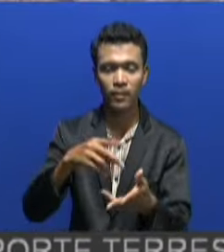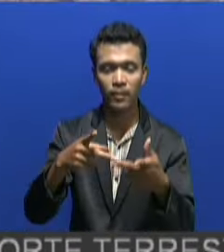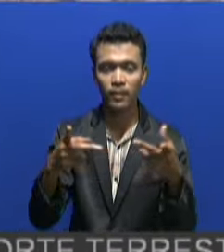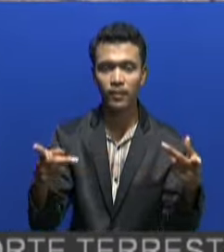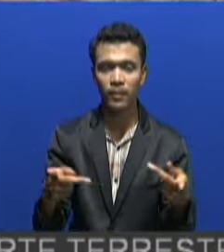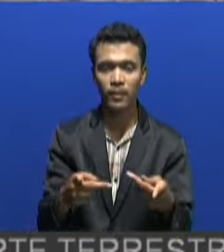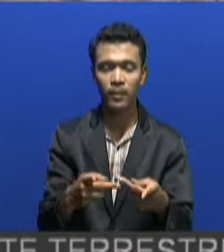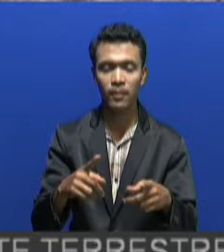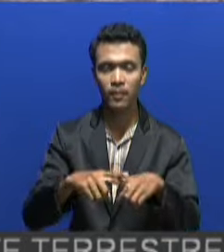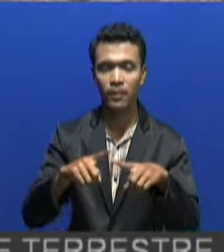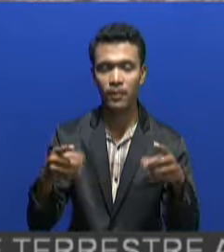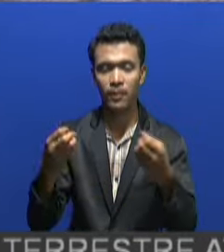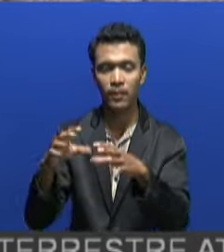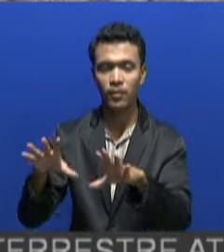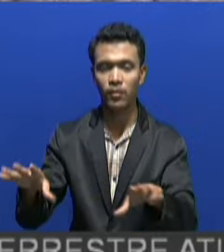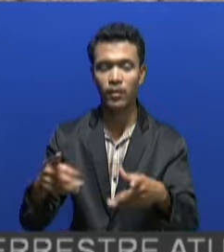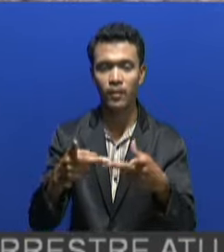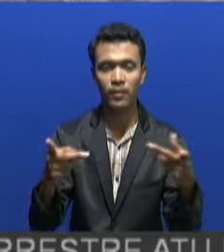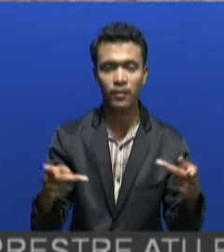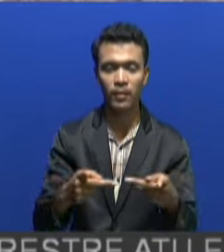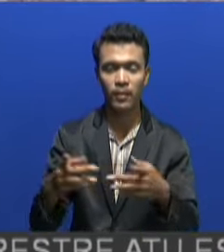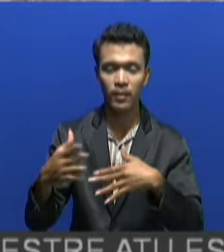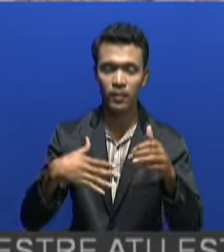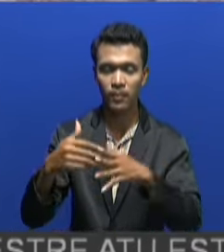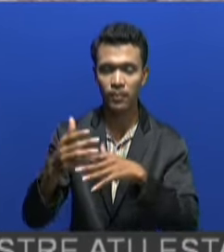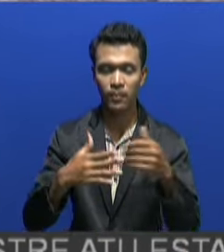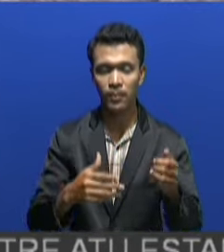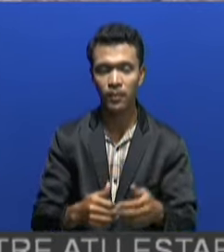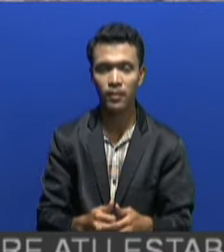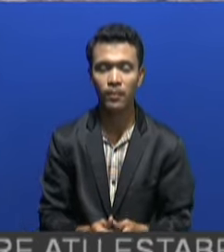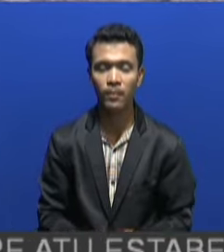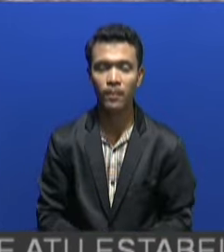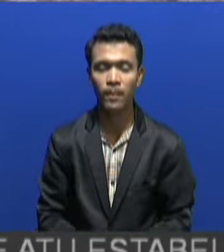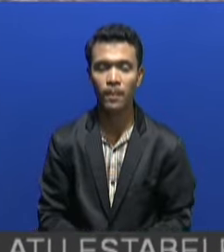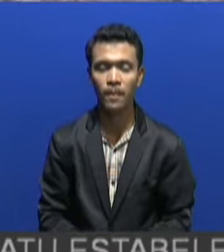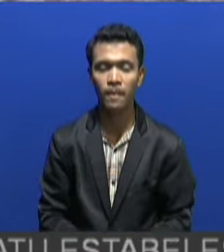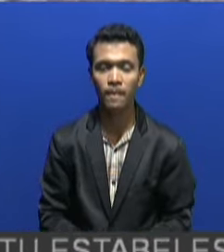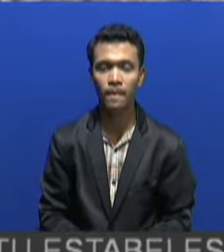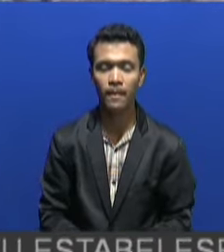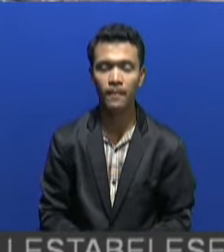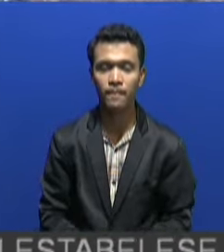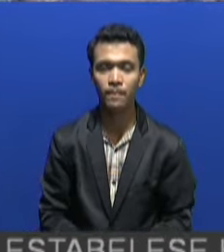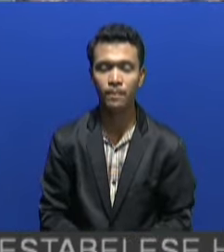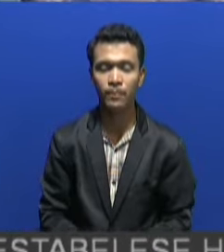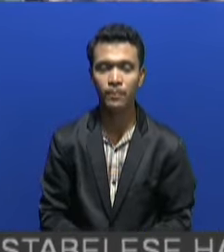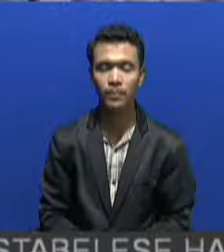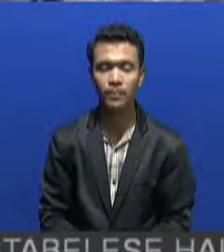masalaran. Sira soe fali have liur hansa soe arbiru los det nafatin det sira soe fer arbiru los det